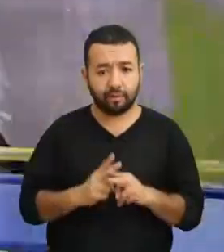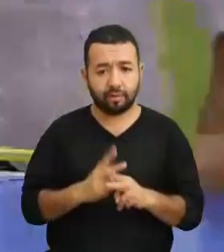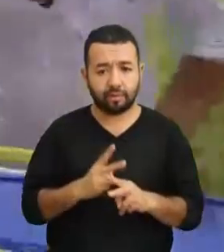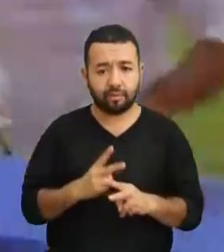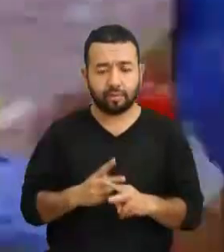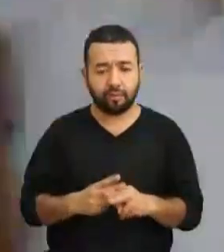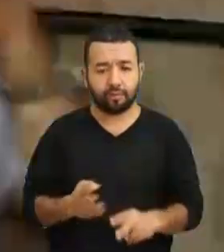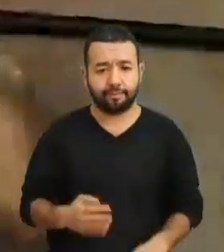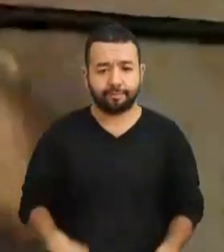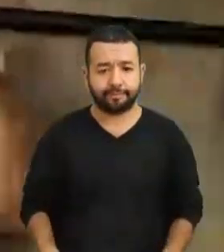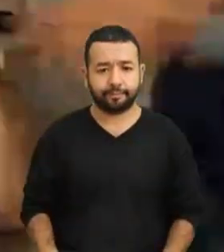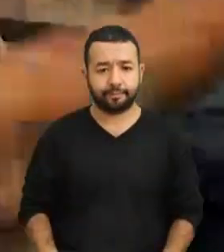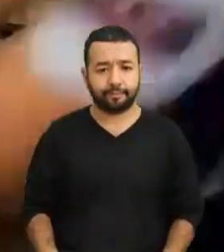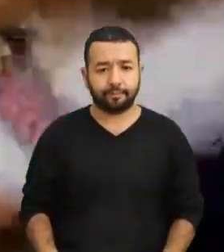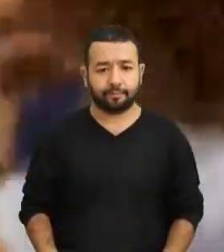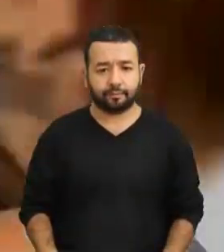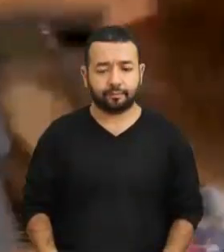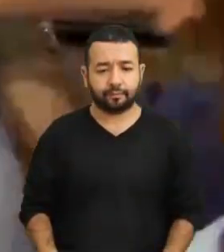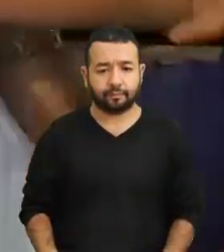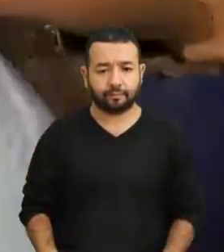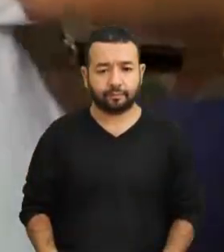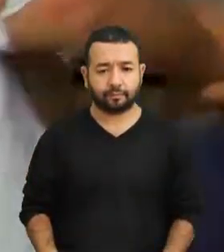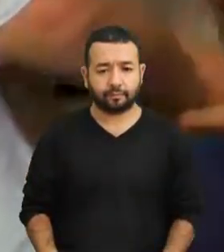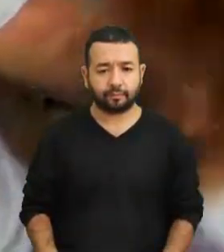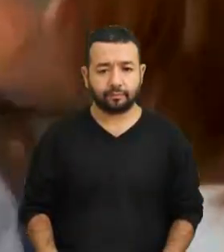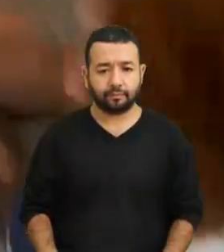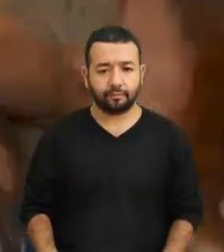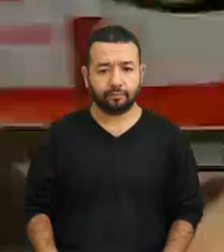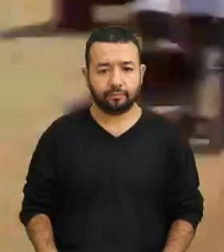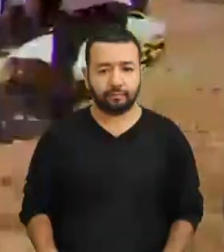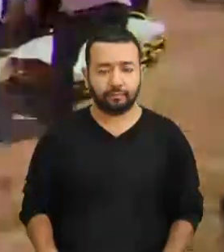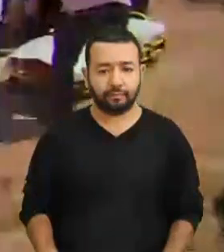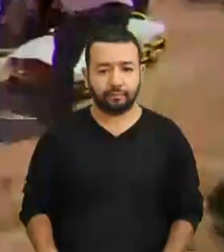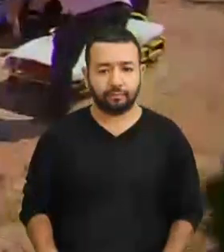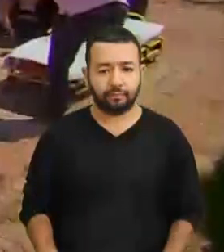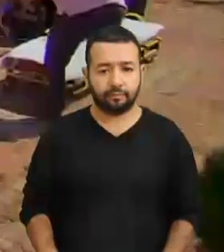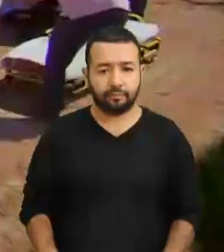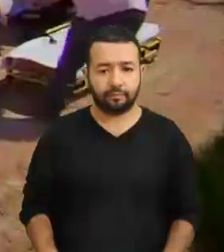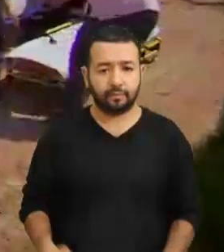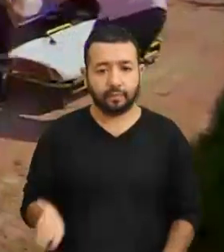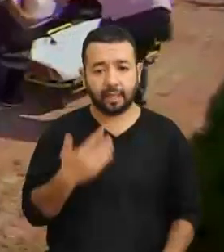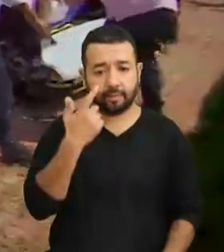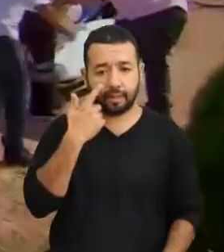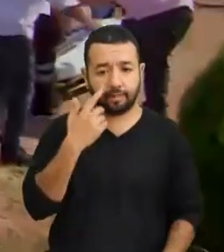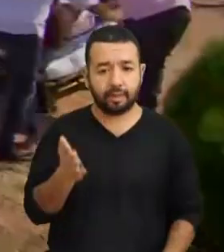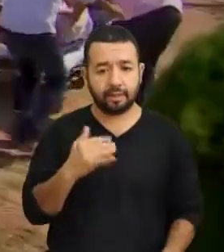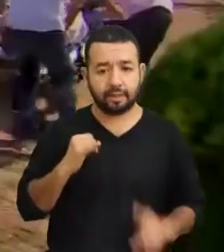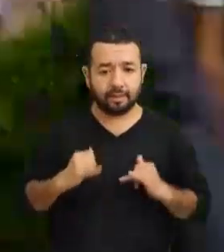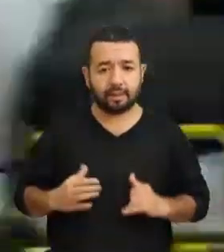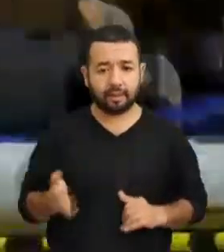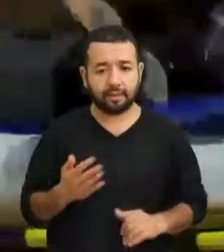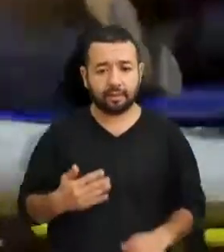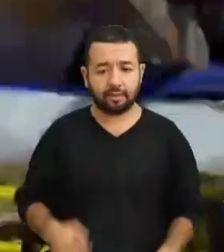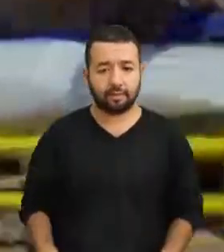Sedye getirdiler. Timuçin'i yana doğru çevirip sırtının altına ince uzun bir aparat yerleştirdiler. Ardından tekrar yüzünü çevirip aparatın